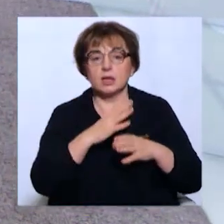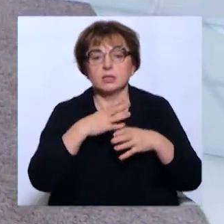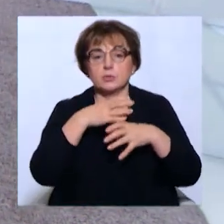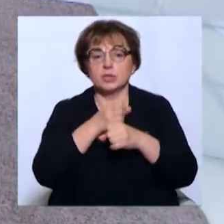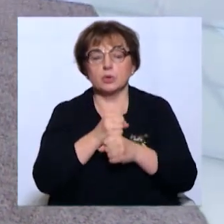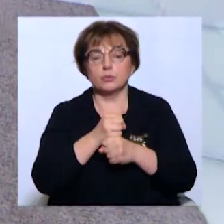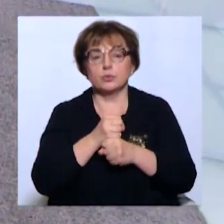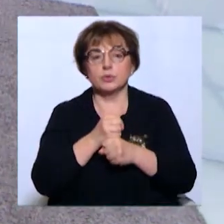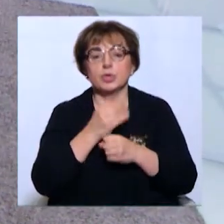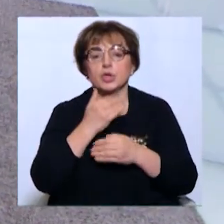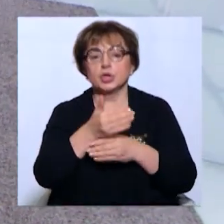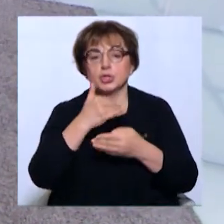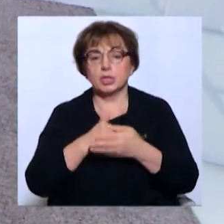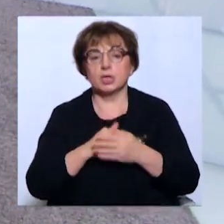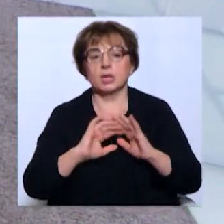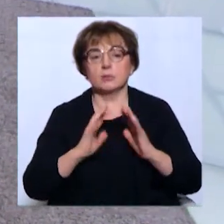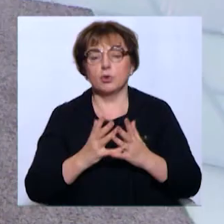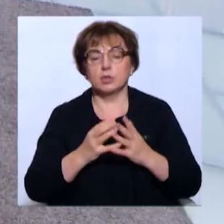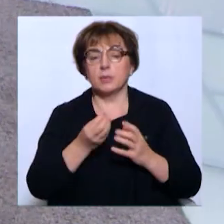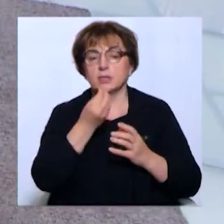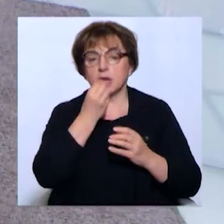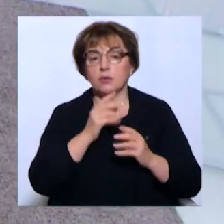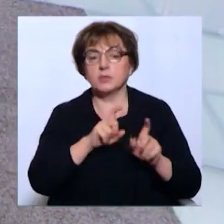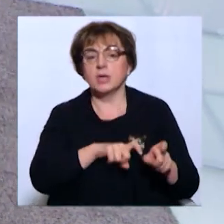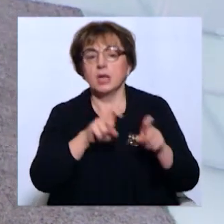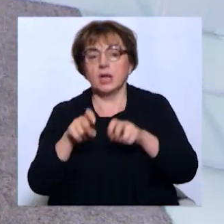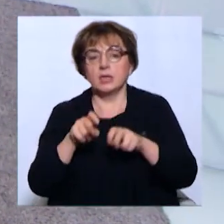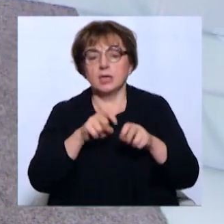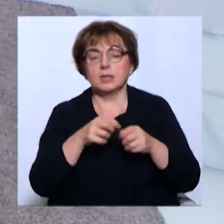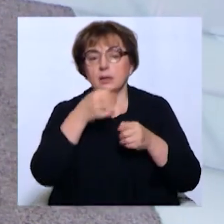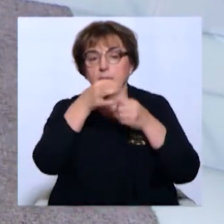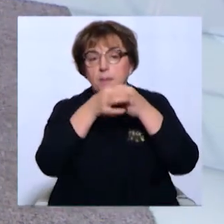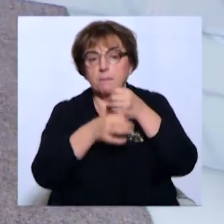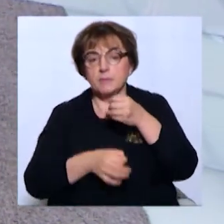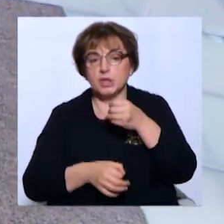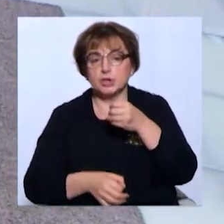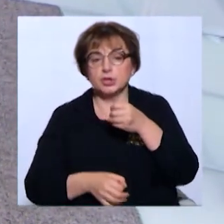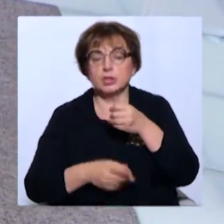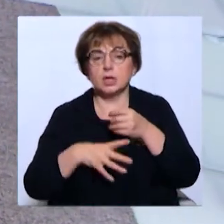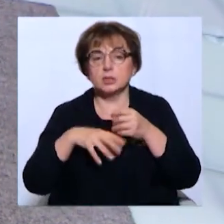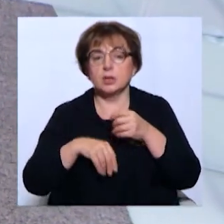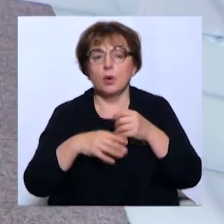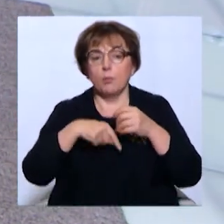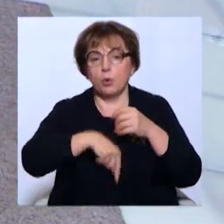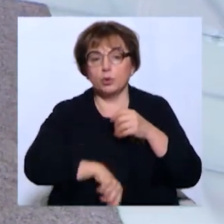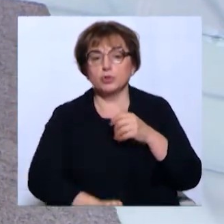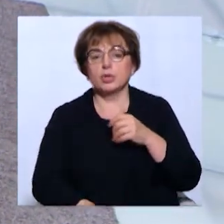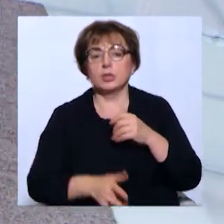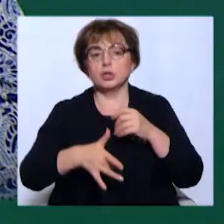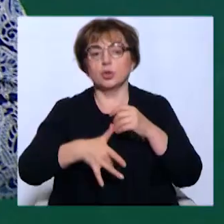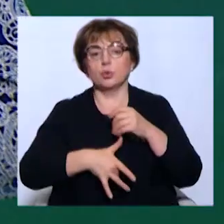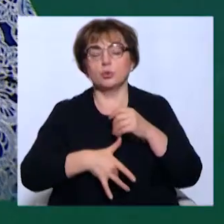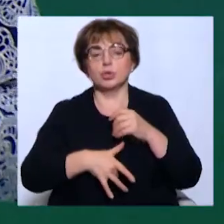შეკუმშვის შედეგად ხდება საკვების გადაადგილება საკლაპავ მილში და ის ბოლოს ჩადის